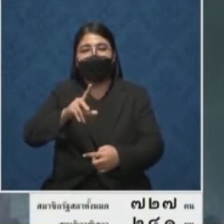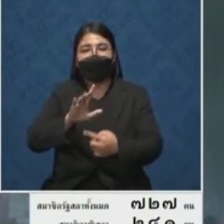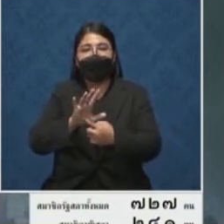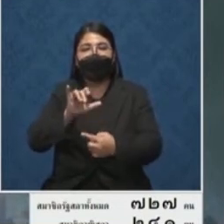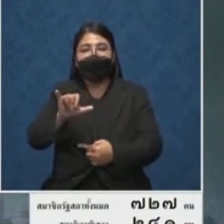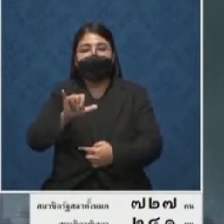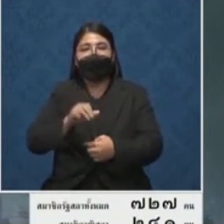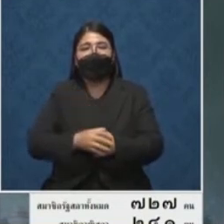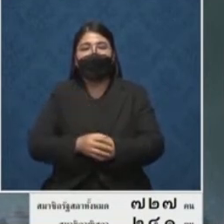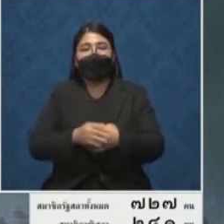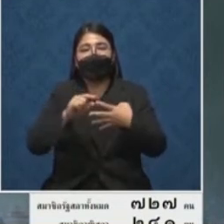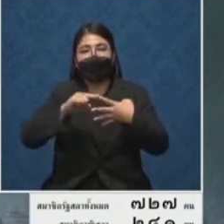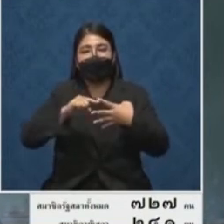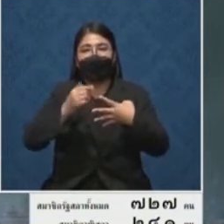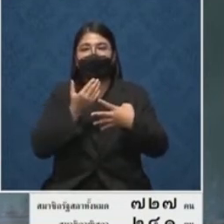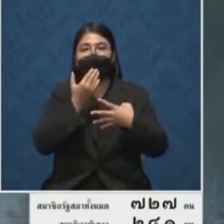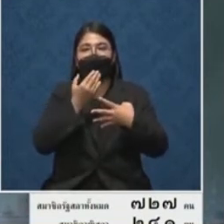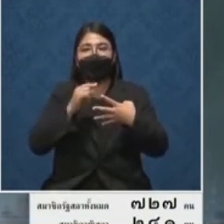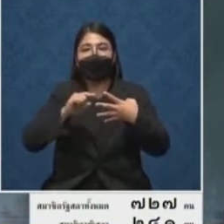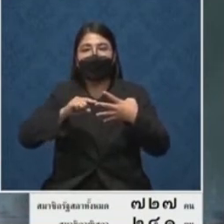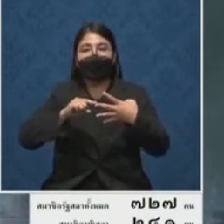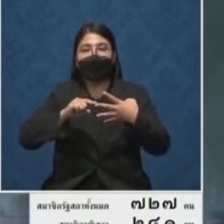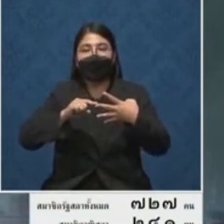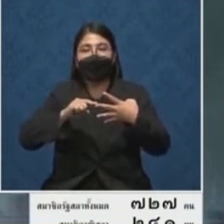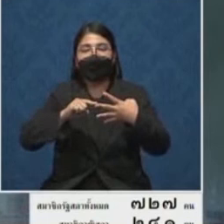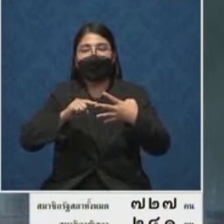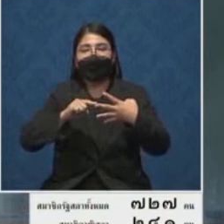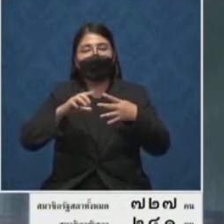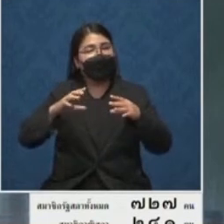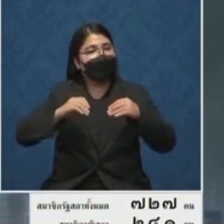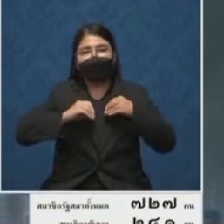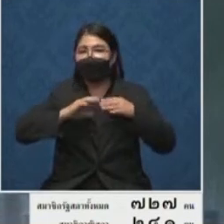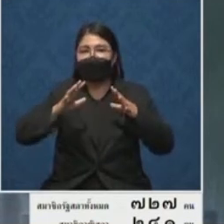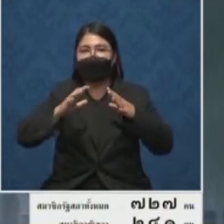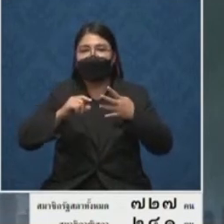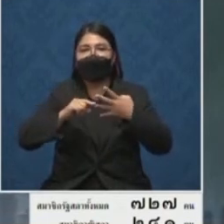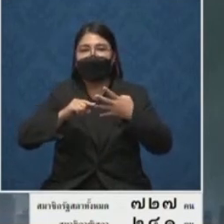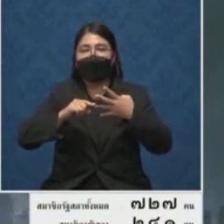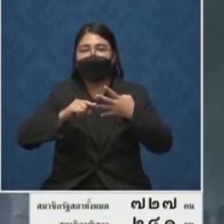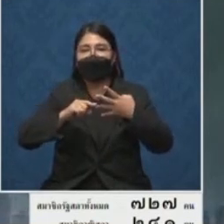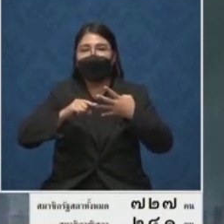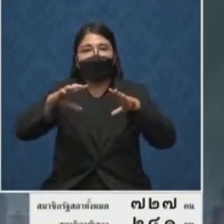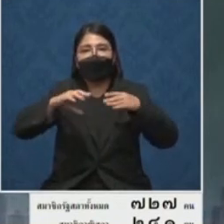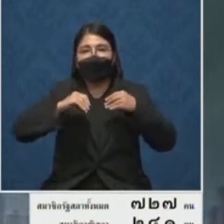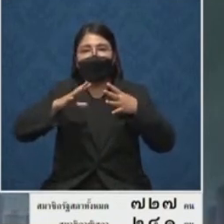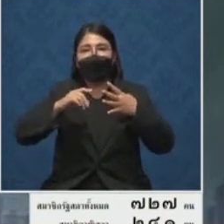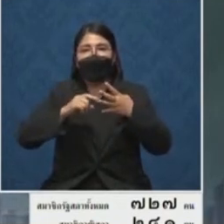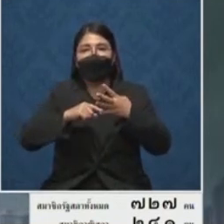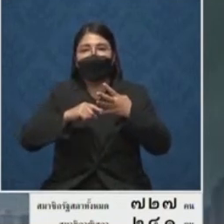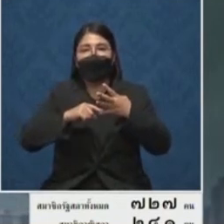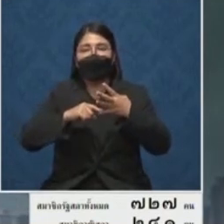าระ 1งดออกเสียง2ไม่รับหลักการ3ไม่รับหลัก